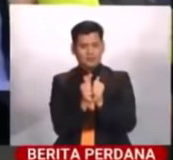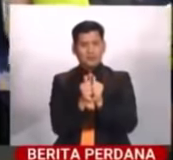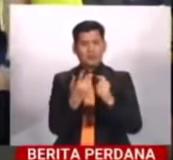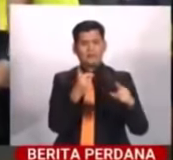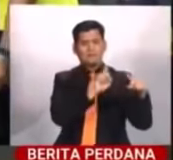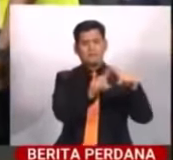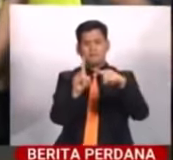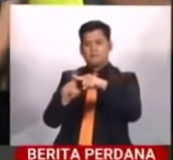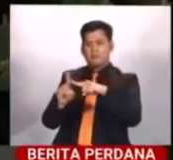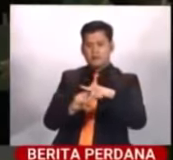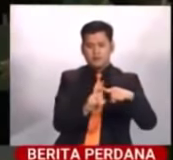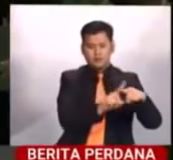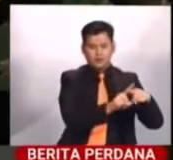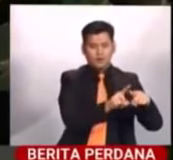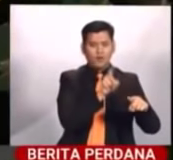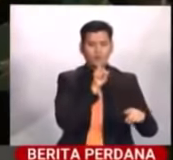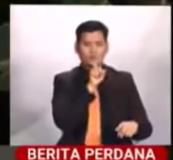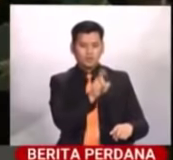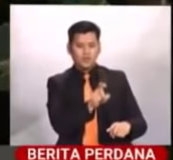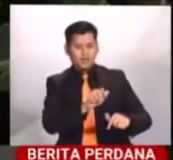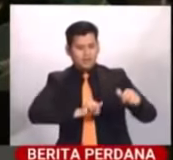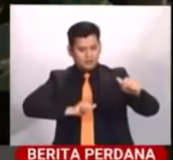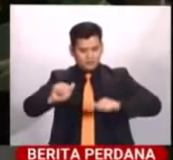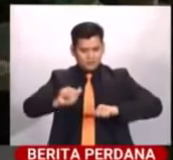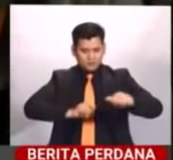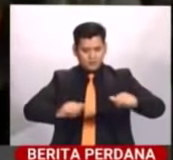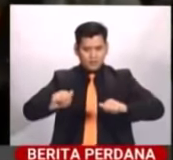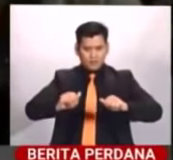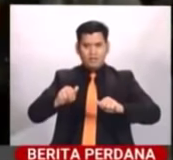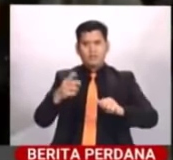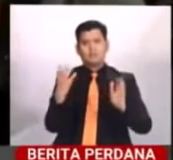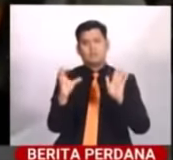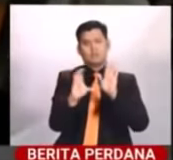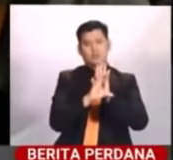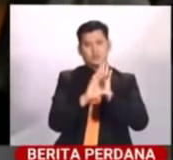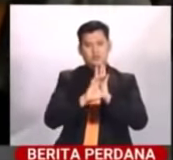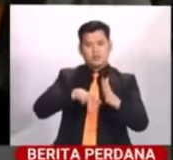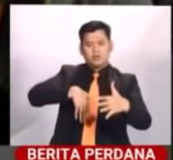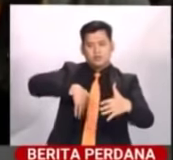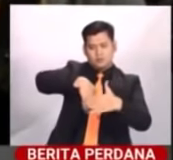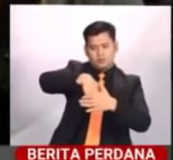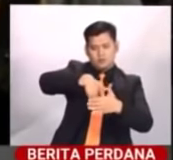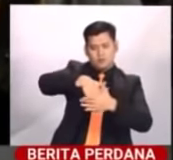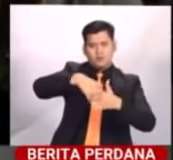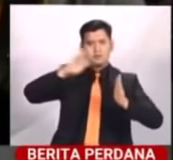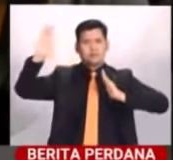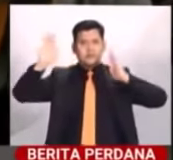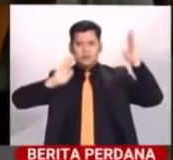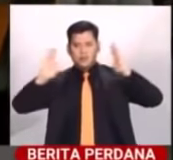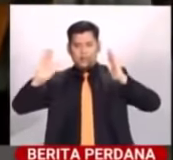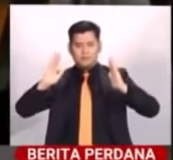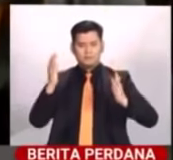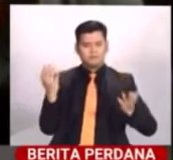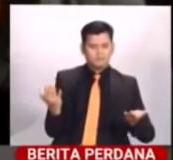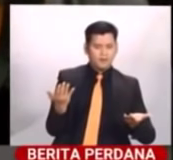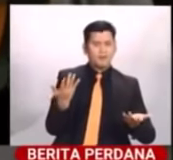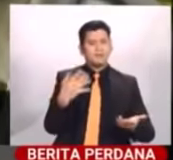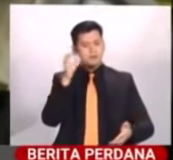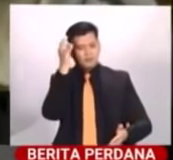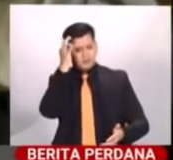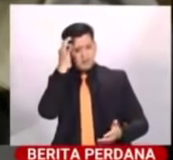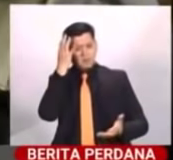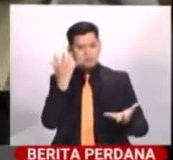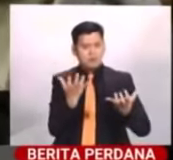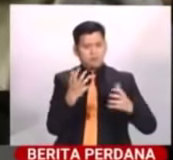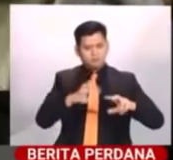pelbagai tempahan acara termasuk aksi membabitkan skuad bola sepak kebangsaan. Pertimbangan untuk menaik taraf